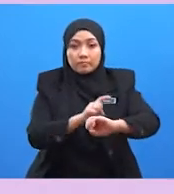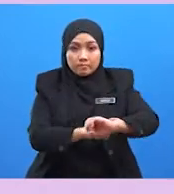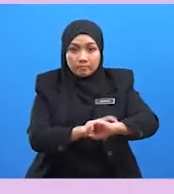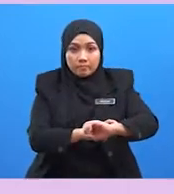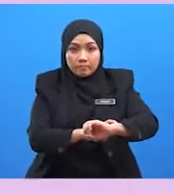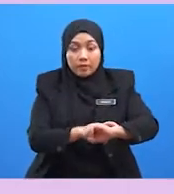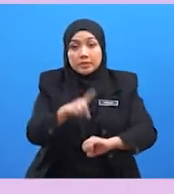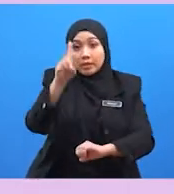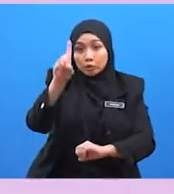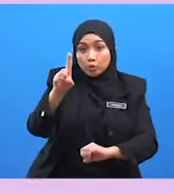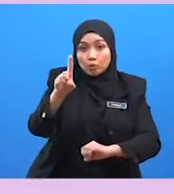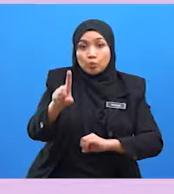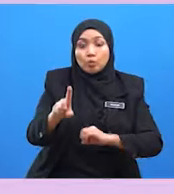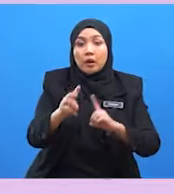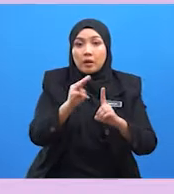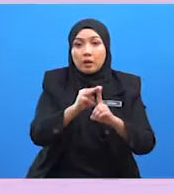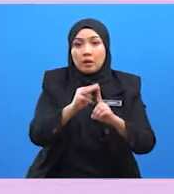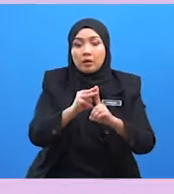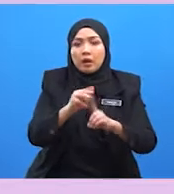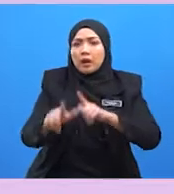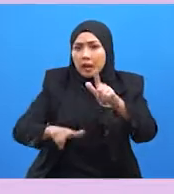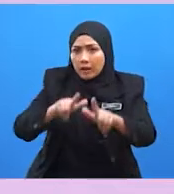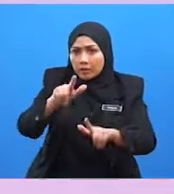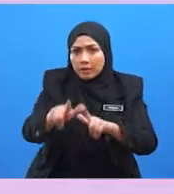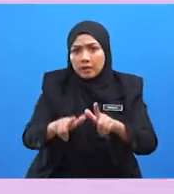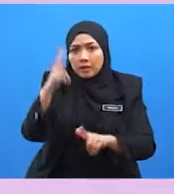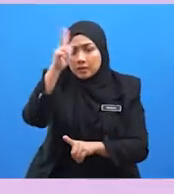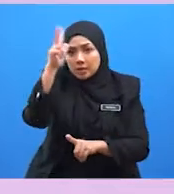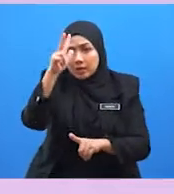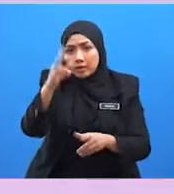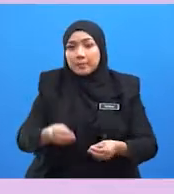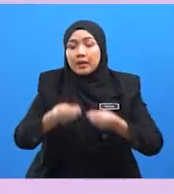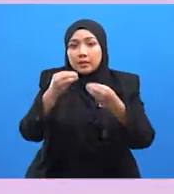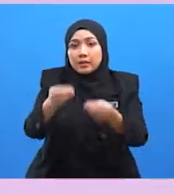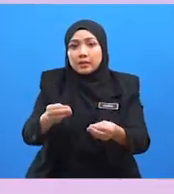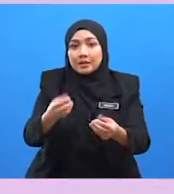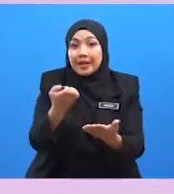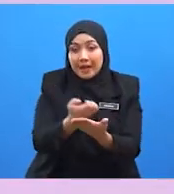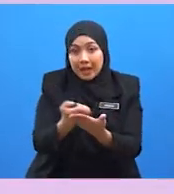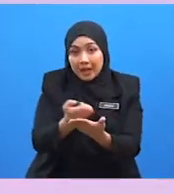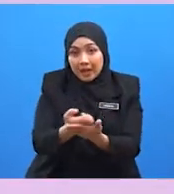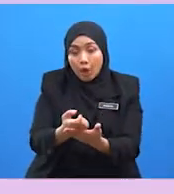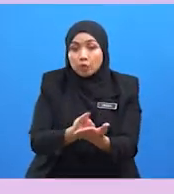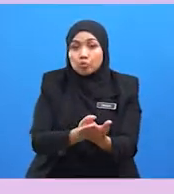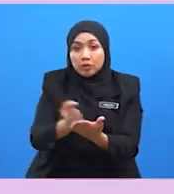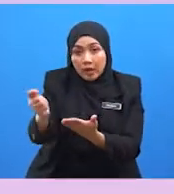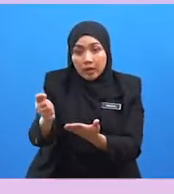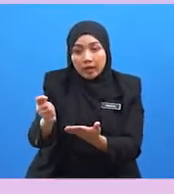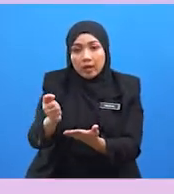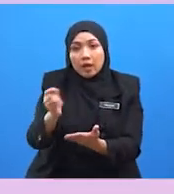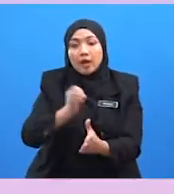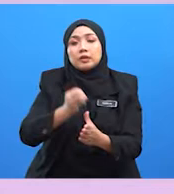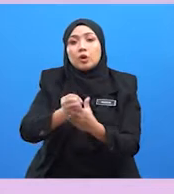Langkah kerajaan memberikan insentif seperti Elaun tunai atau